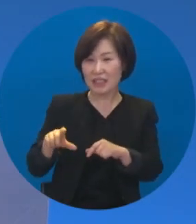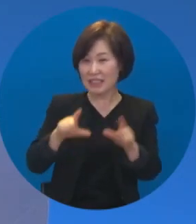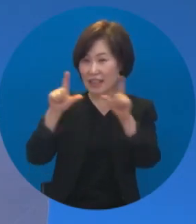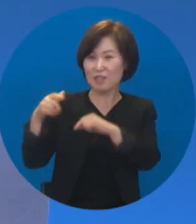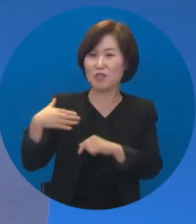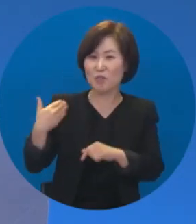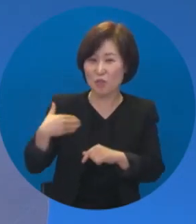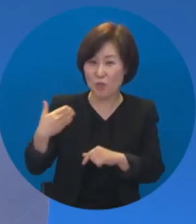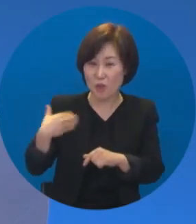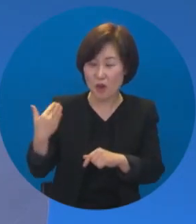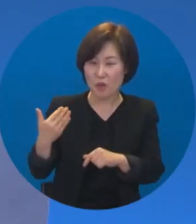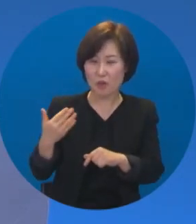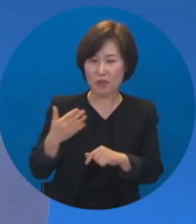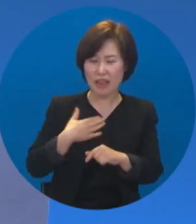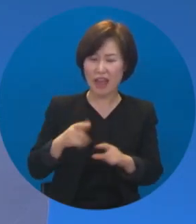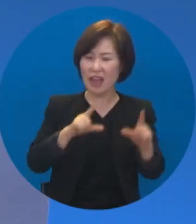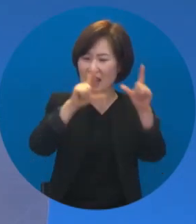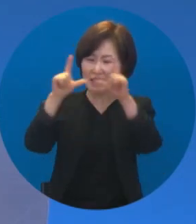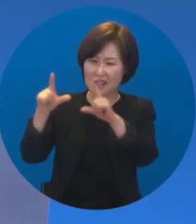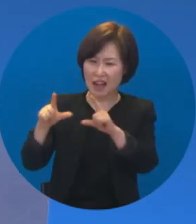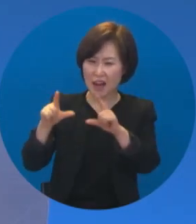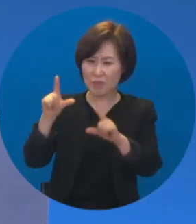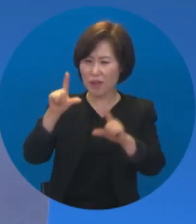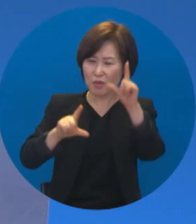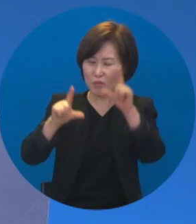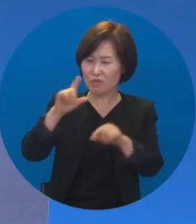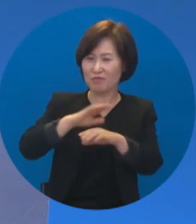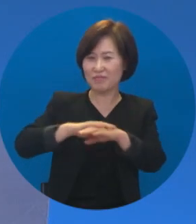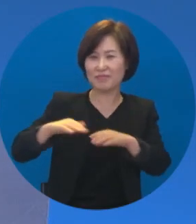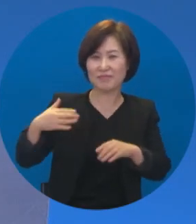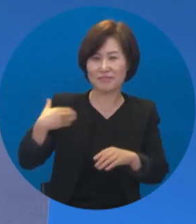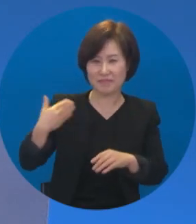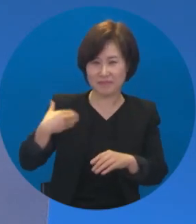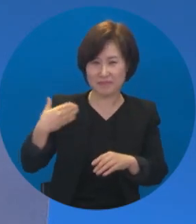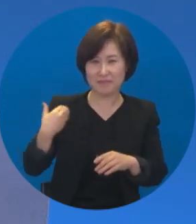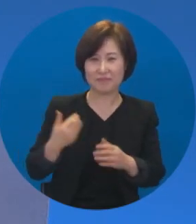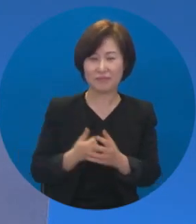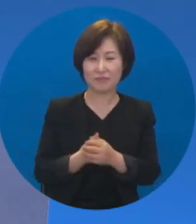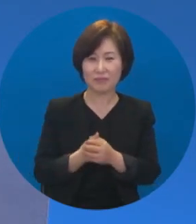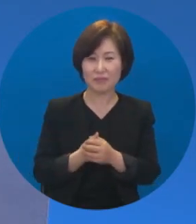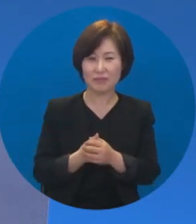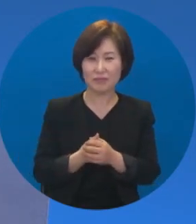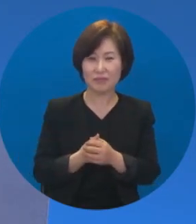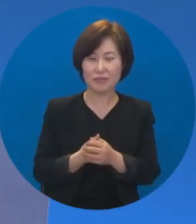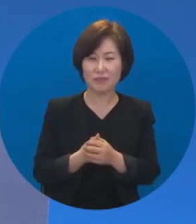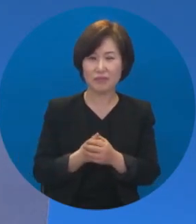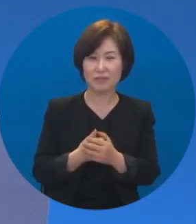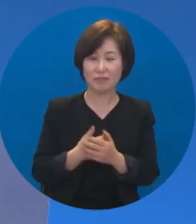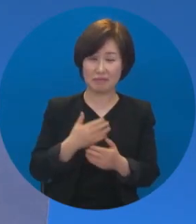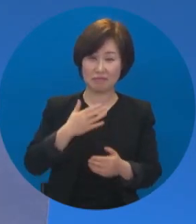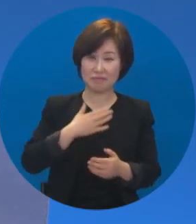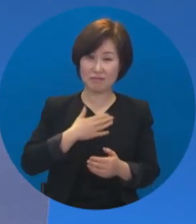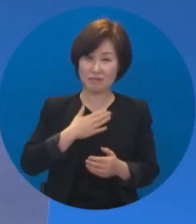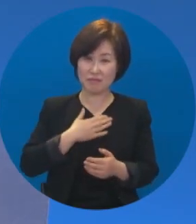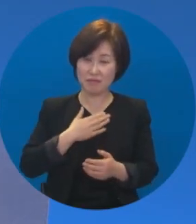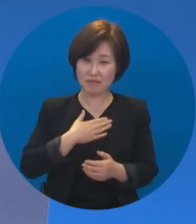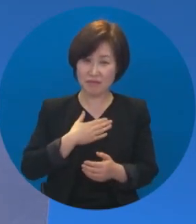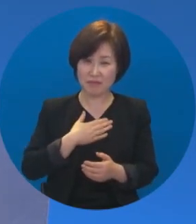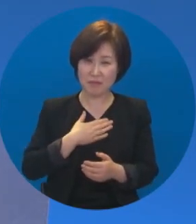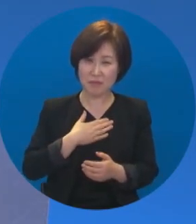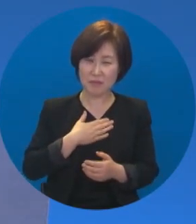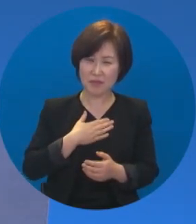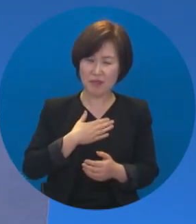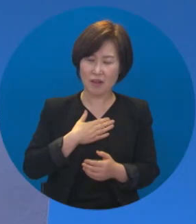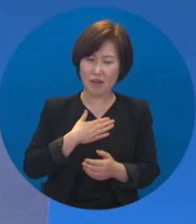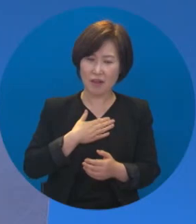일상이, 저의 풍경이 어떤지 거의 몰랐었어요. 그런데 그런 저를 충분히 불쌍할 수